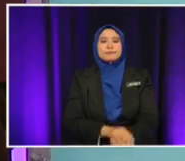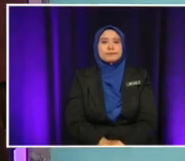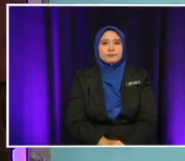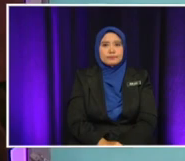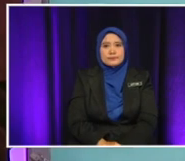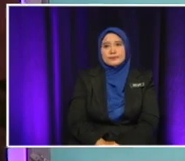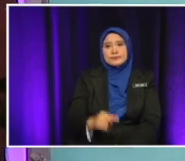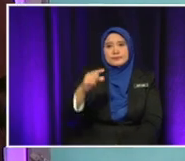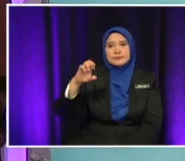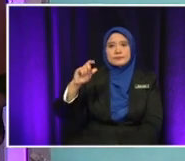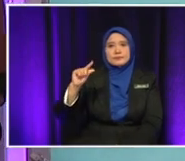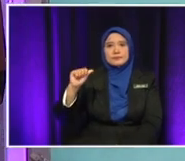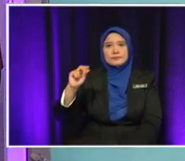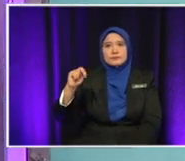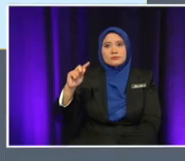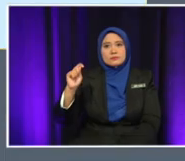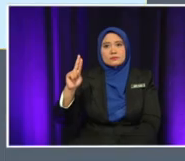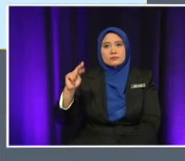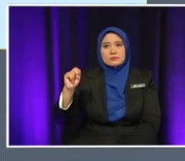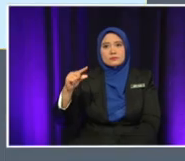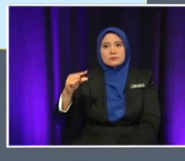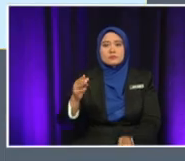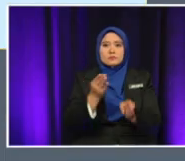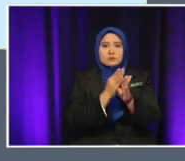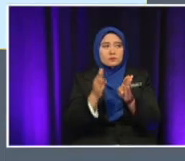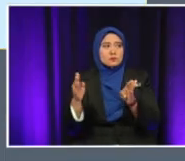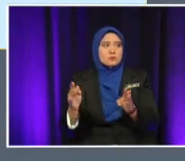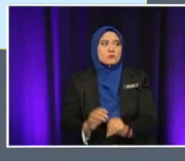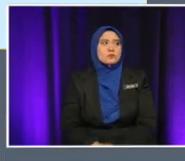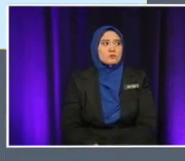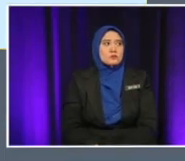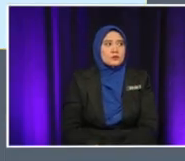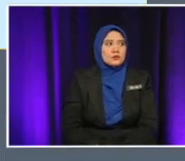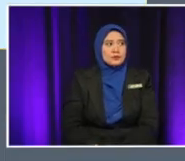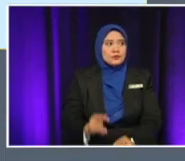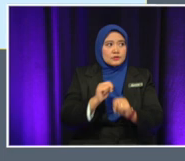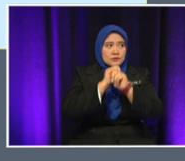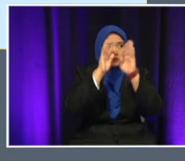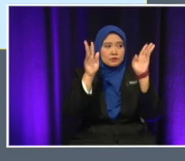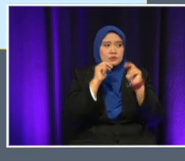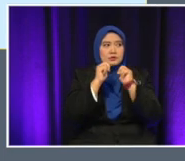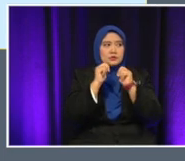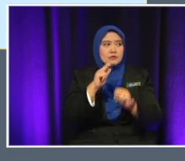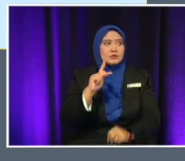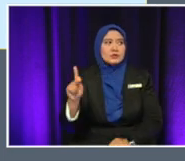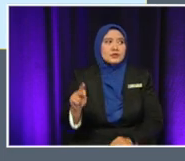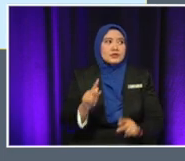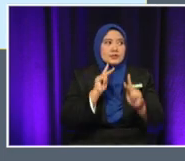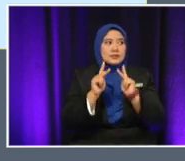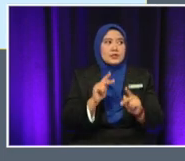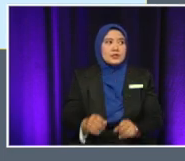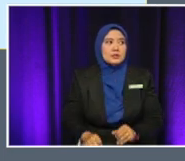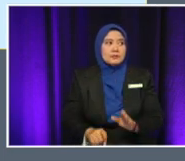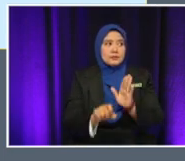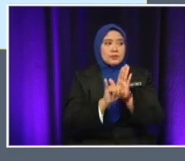oke kemudian kaidah penghiananya sesuai untuk bahan promosi di jawaban I Oh kita lihat Ee